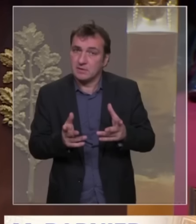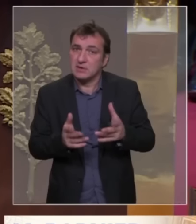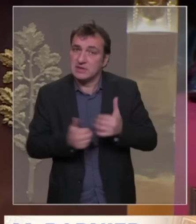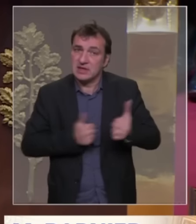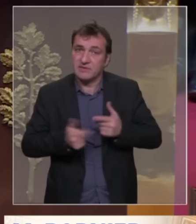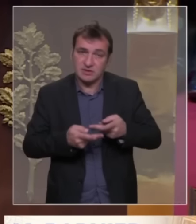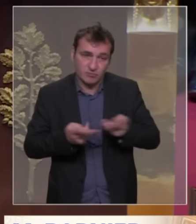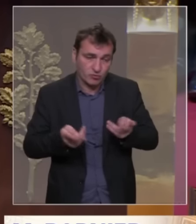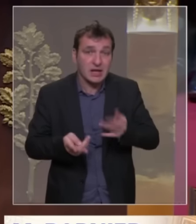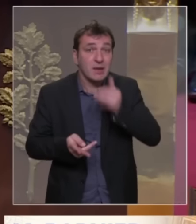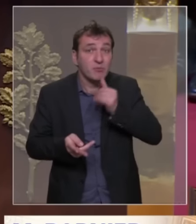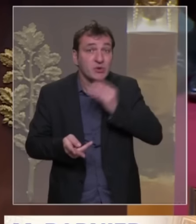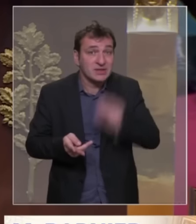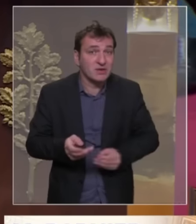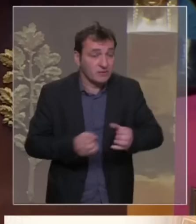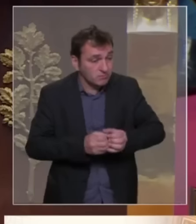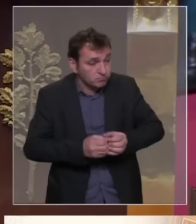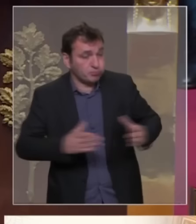enfance.